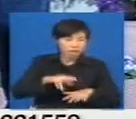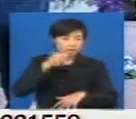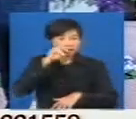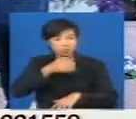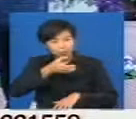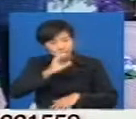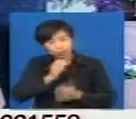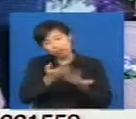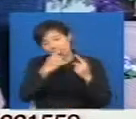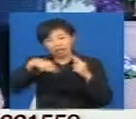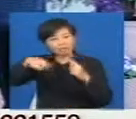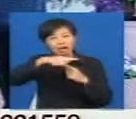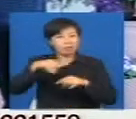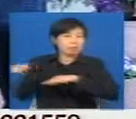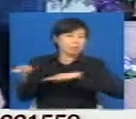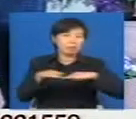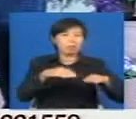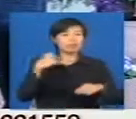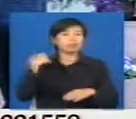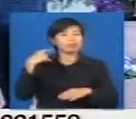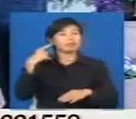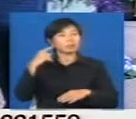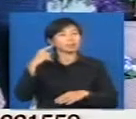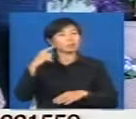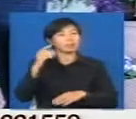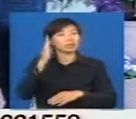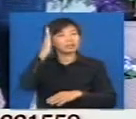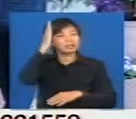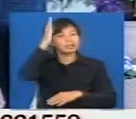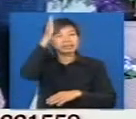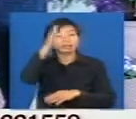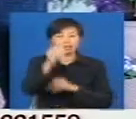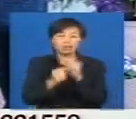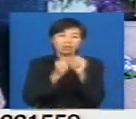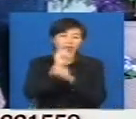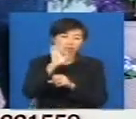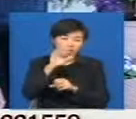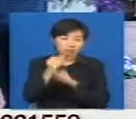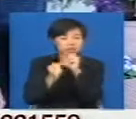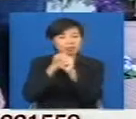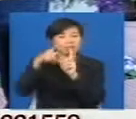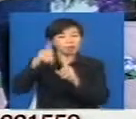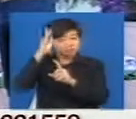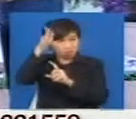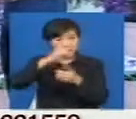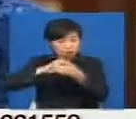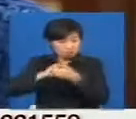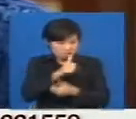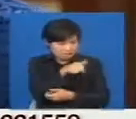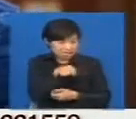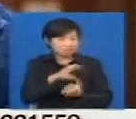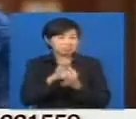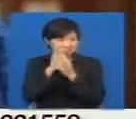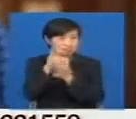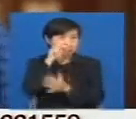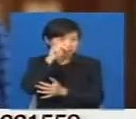ครับว่านะครับในวันหน้าเราคงอยู่กันได้อีกเป็นร้อยเป็นพันปีละ ครับ ถ้าความร่วมมือมันเป็นแบบนี้นะคร ับหัวข้อประชุมหลักๆที่ให้ความ